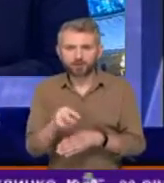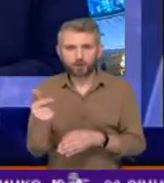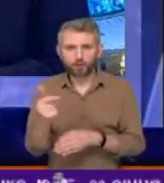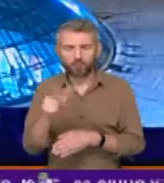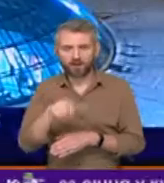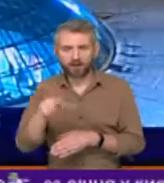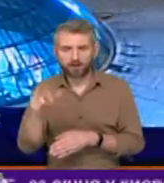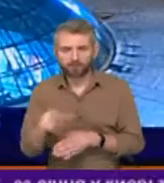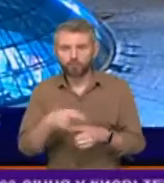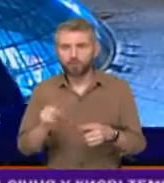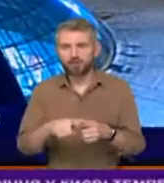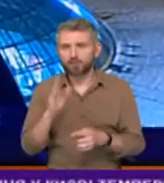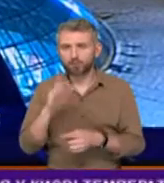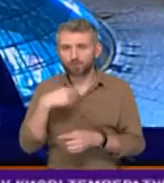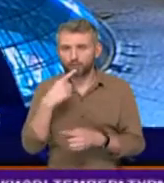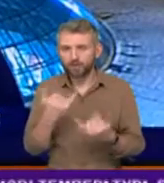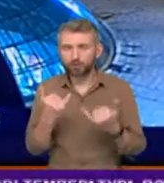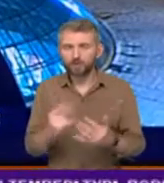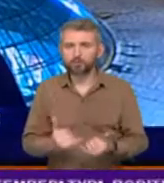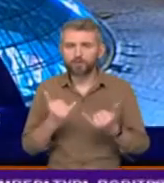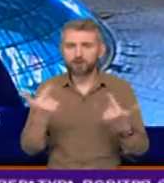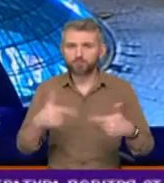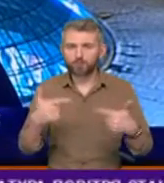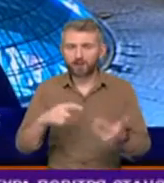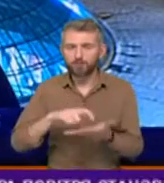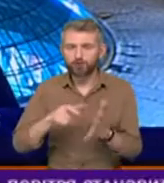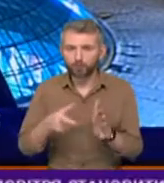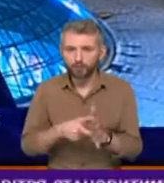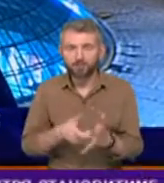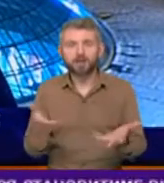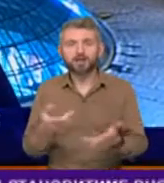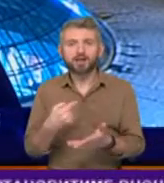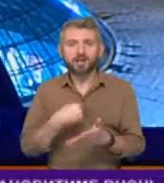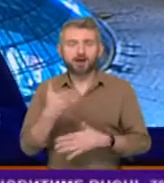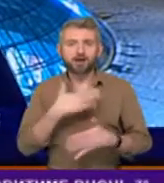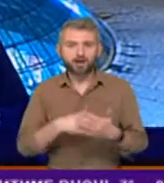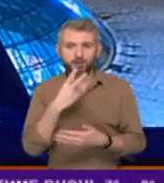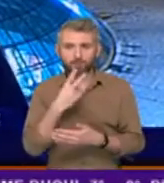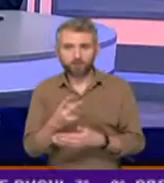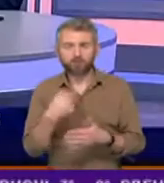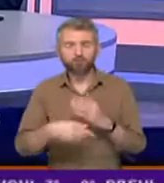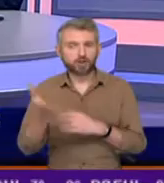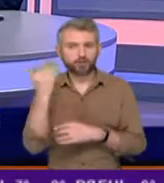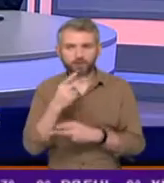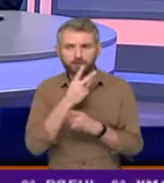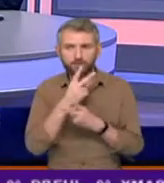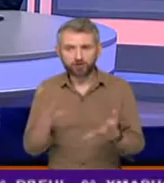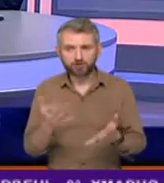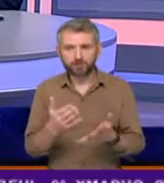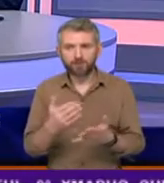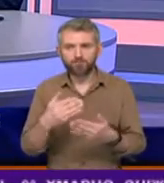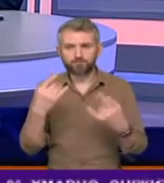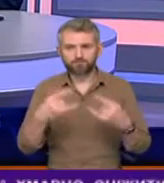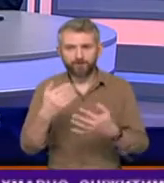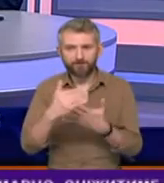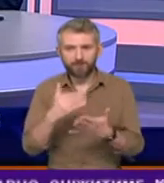громадянство? Про це ми будемо говорити сьогодні з поважними гостями студії, яких я радий бачити, тому що давно не бачилися безпосередньо в ефірі, але